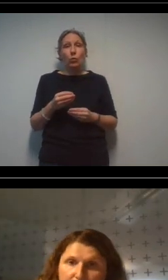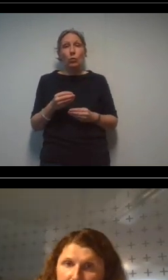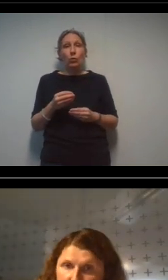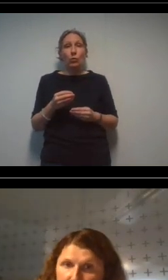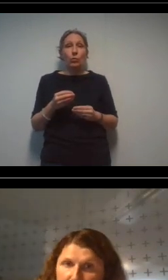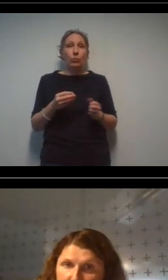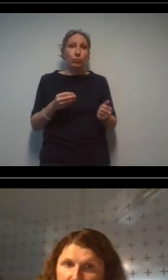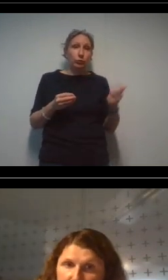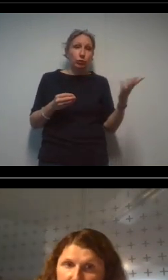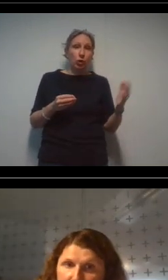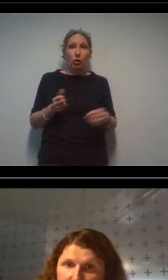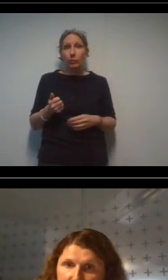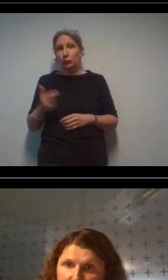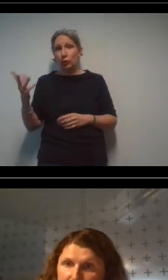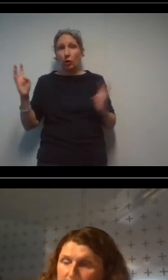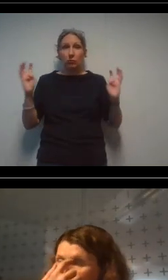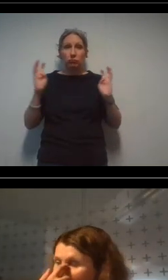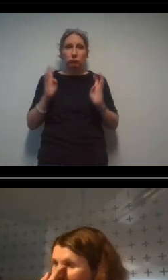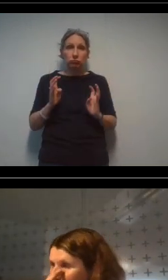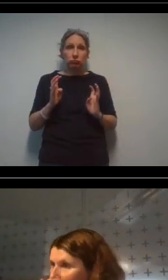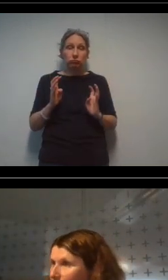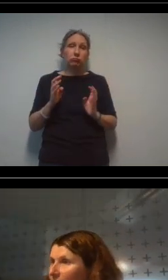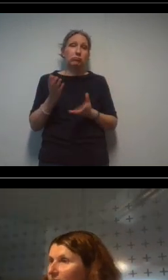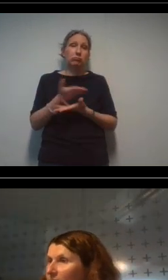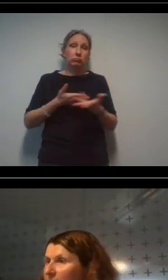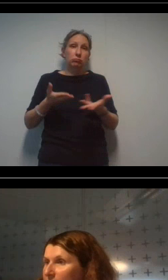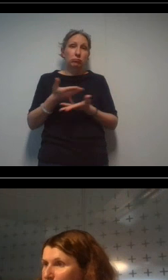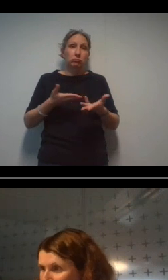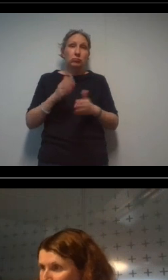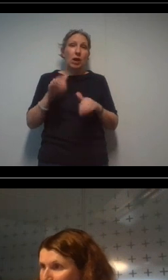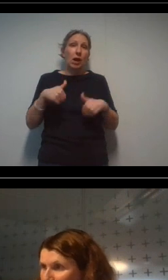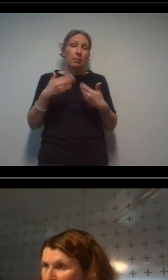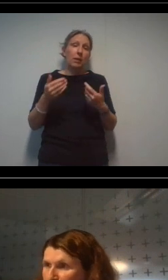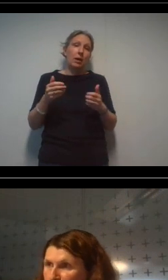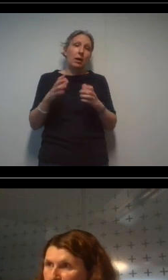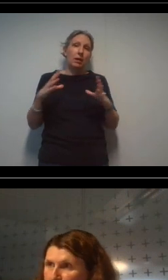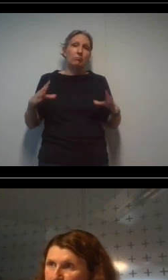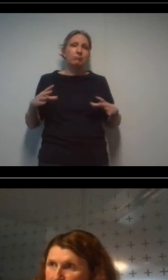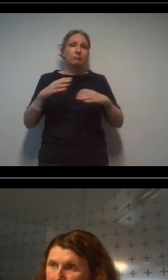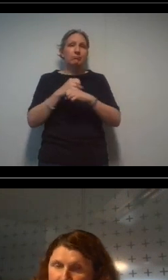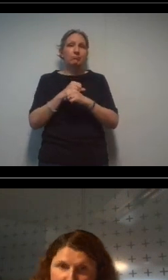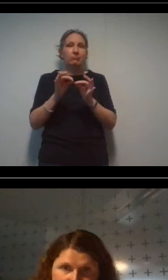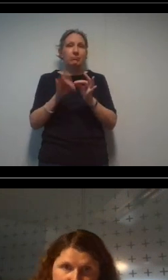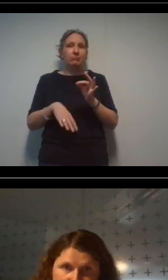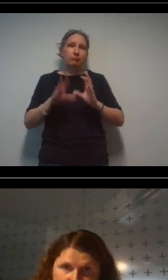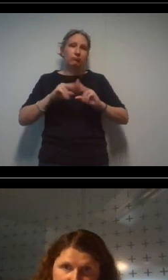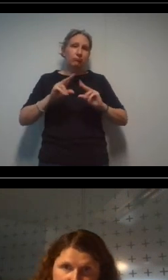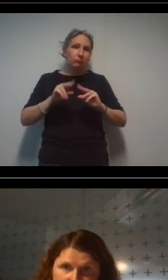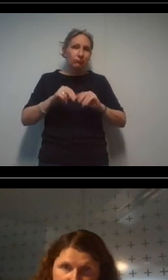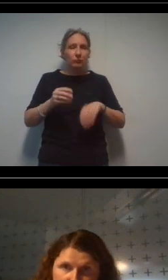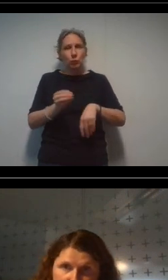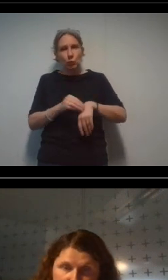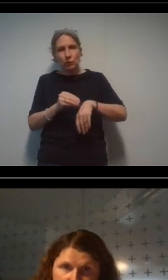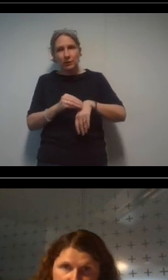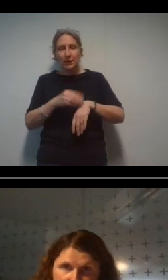ils vont avoir chacun leur temps d'échange. Et puis ensuite, on va débriefer tout ensemble. Quelqu'un peut énoncer le meilleur conseil qu'il a reçu,